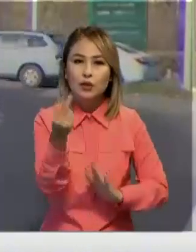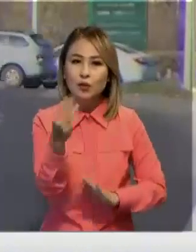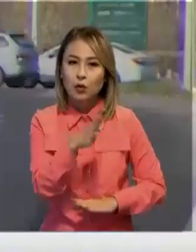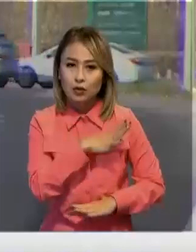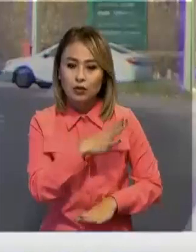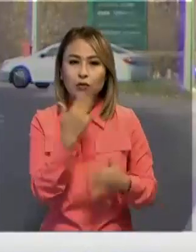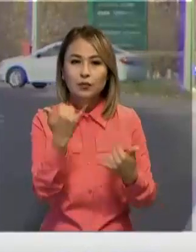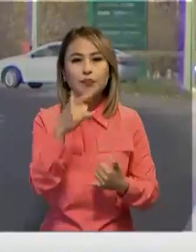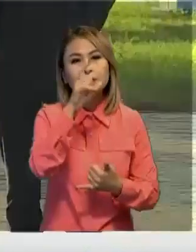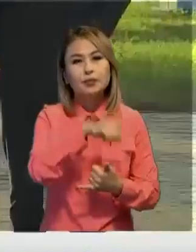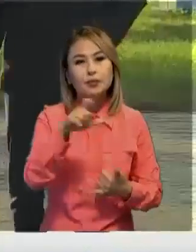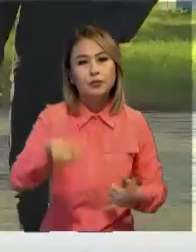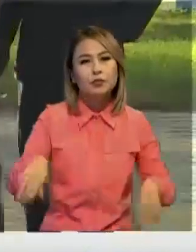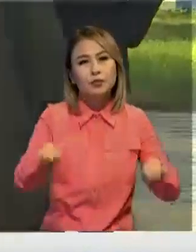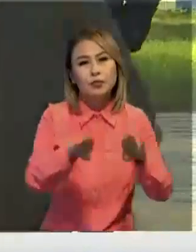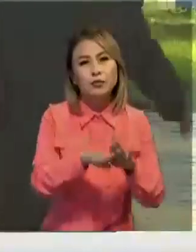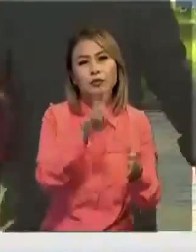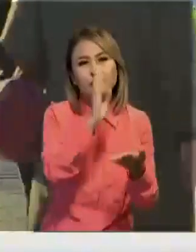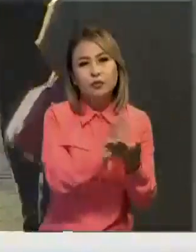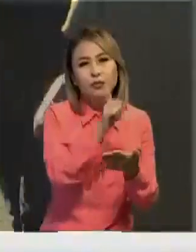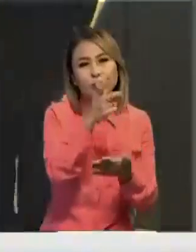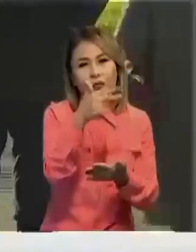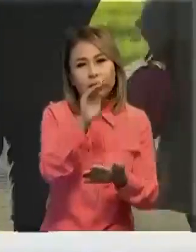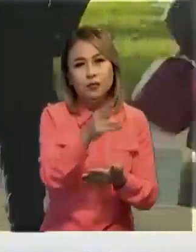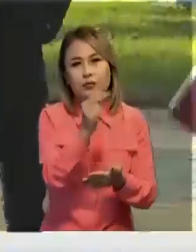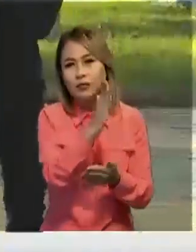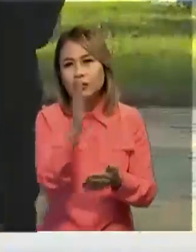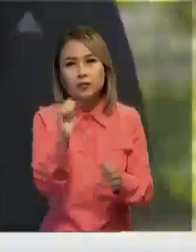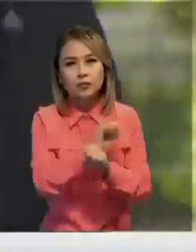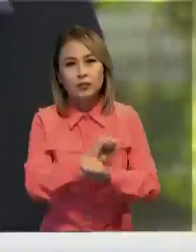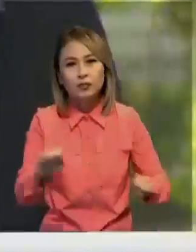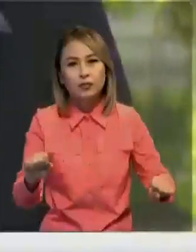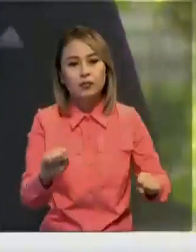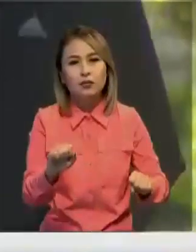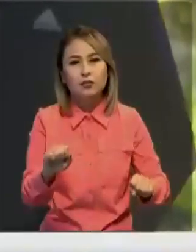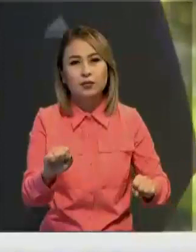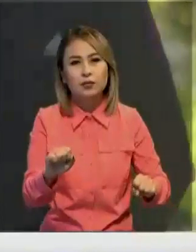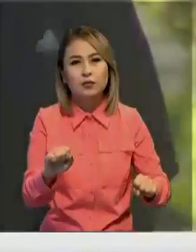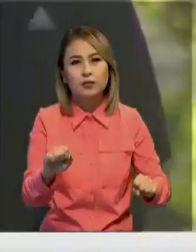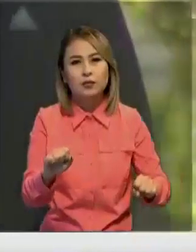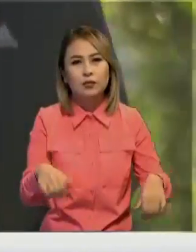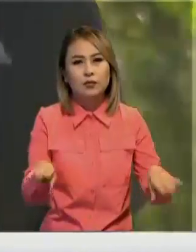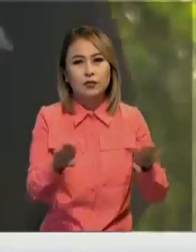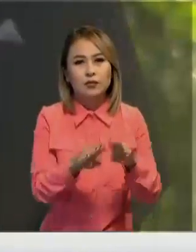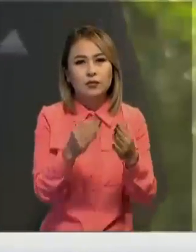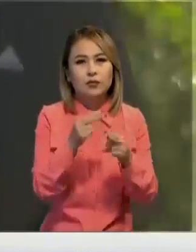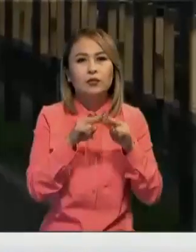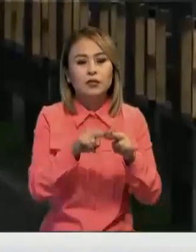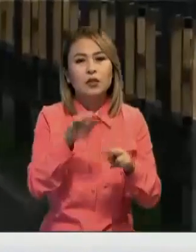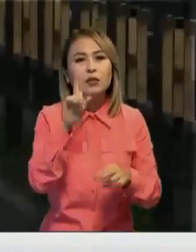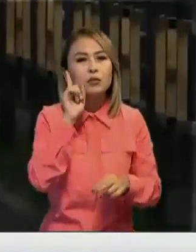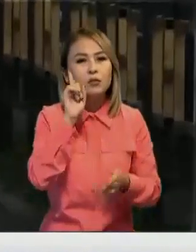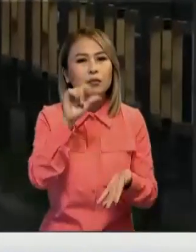миллион теңге болатын. Сосын үміткерлердің табысы 130 мың теңгеден аспасын деген бар еді. Айтпесе, олар